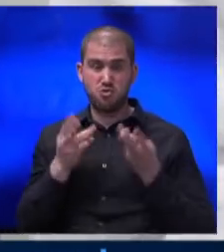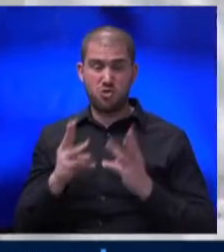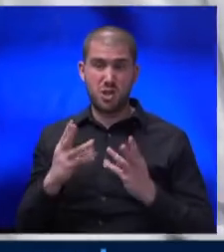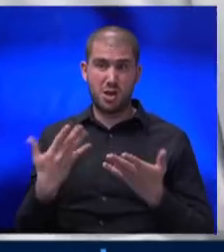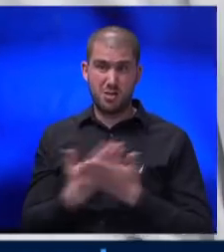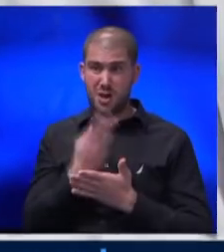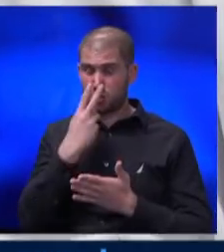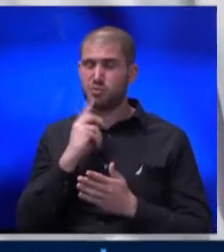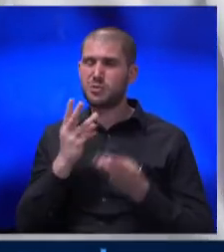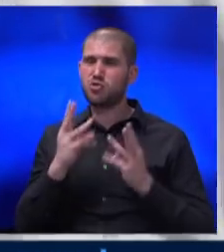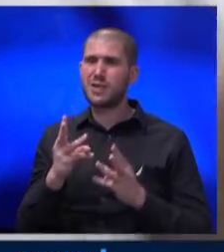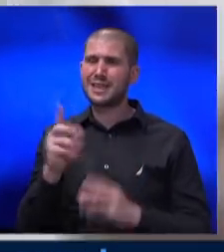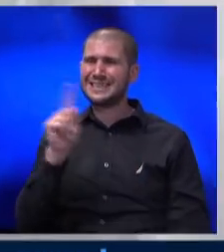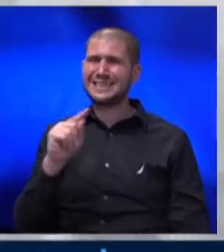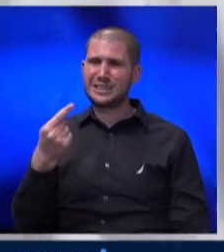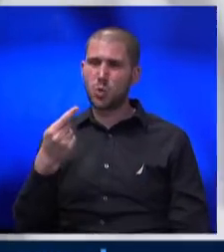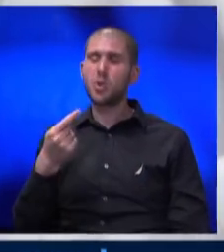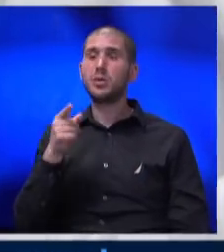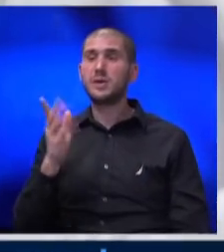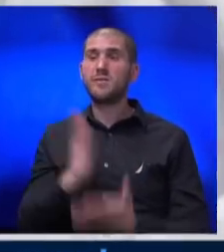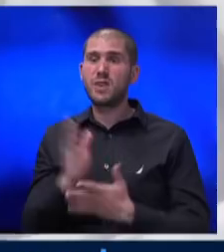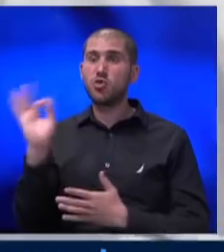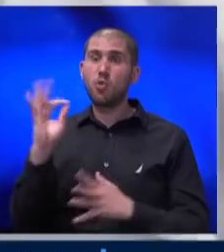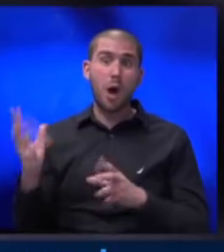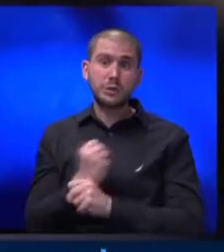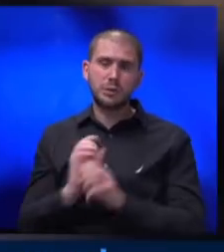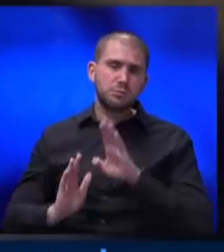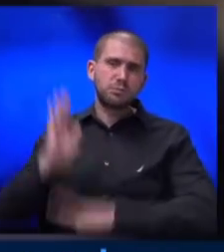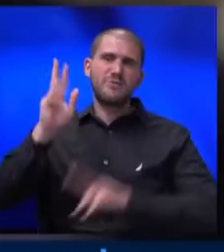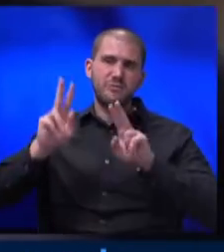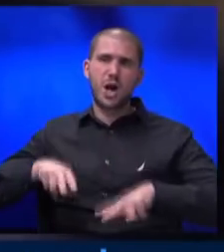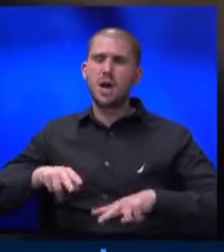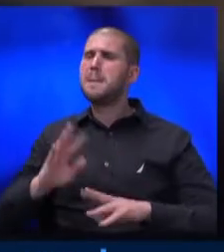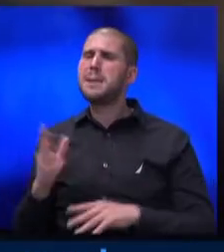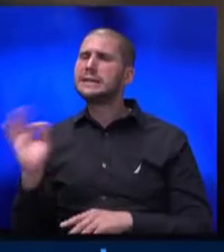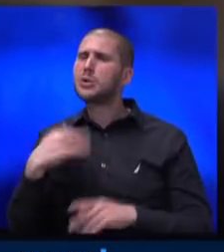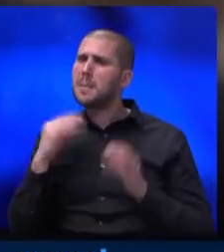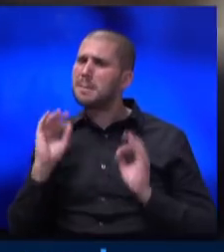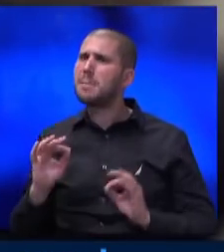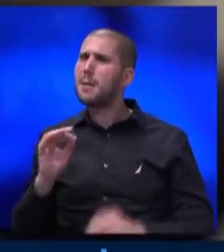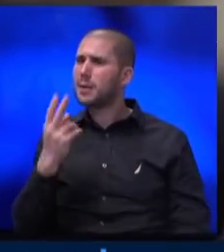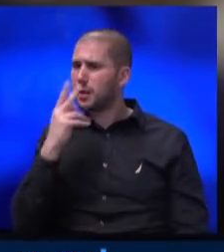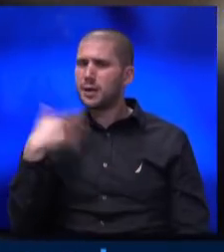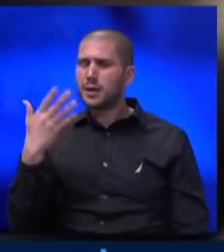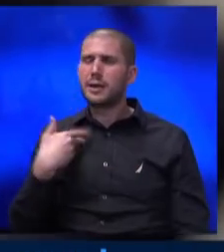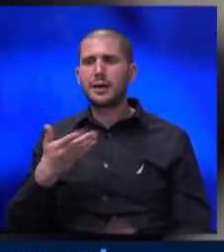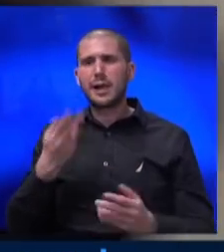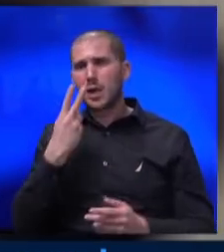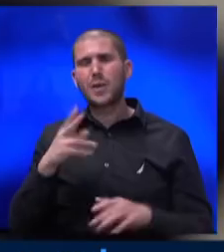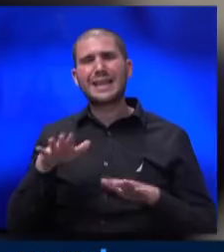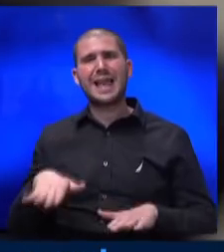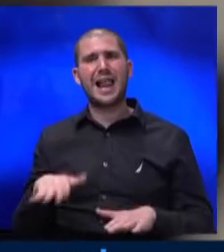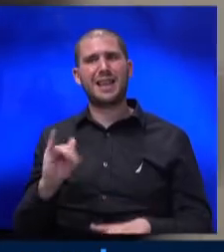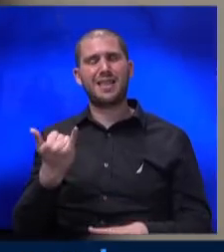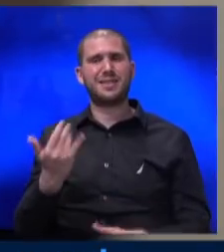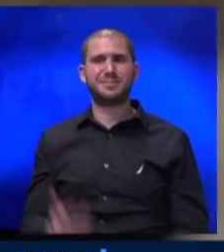שראינו, שיטת הזיגוג, הויטריפיקציה, שיעורי ההצלחה עלו לאין שיעור. מה הסיכוי שלי באמת לראות